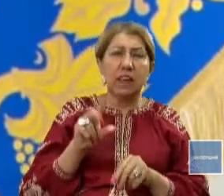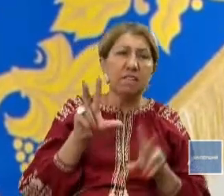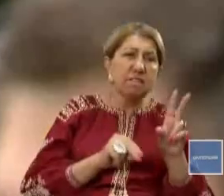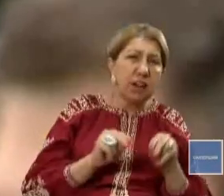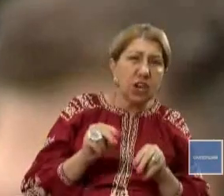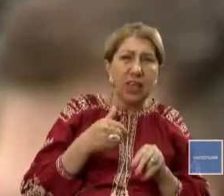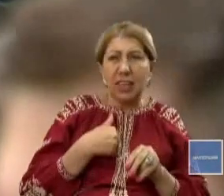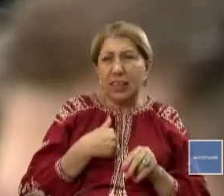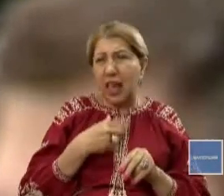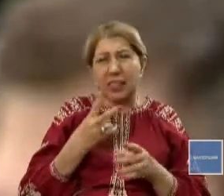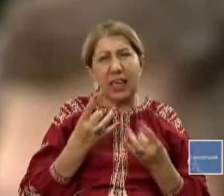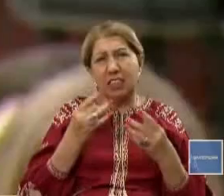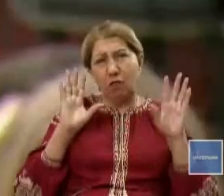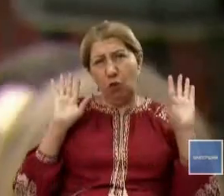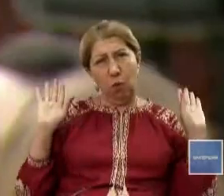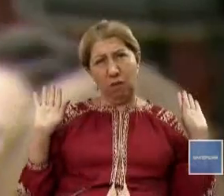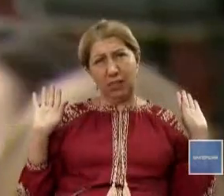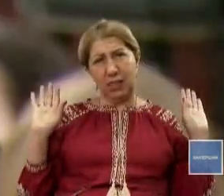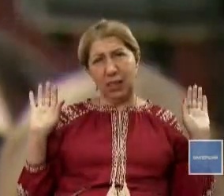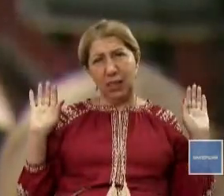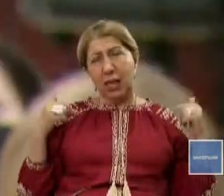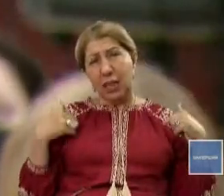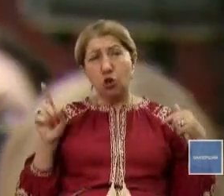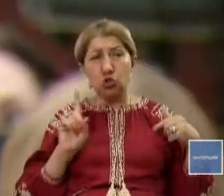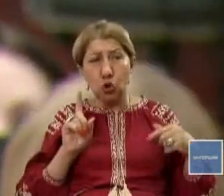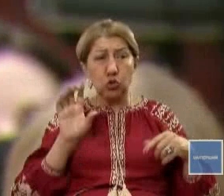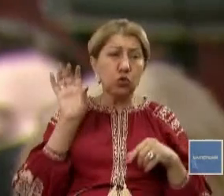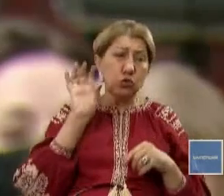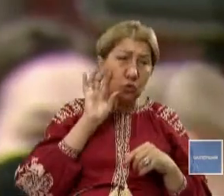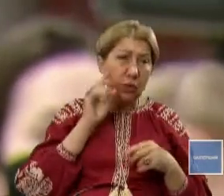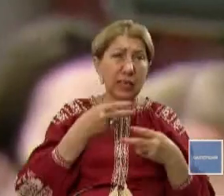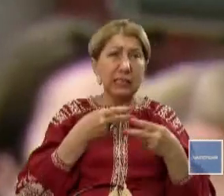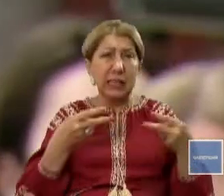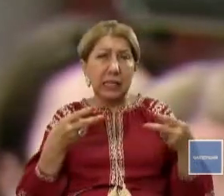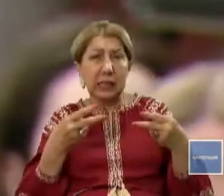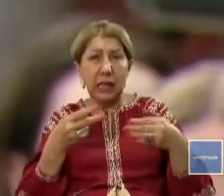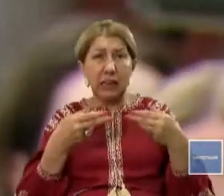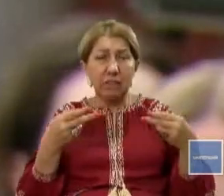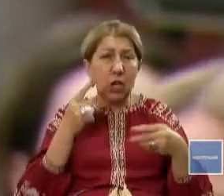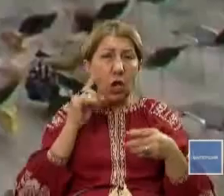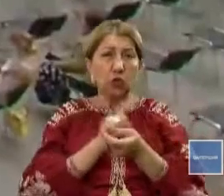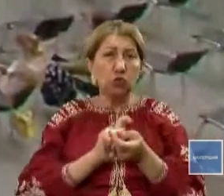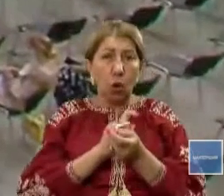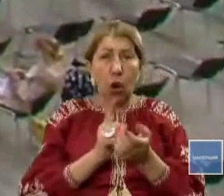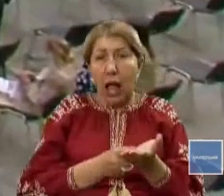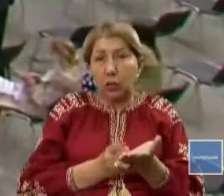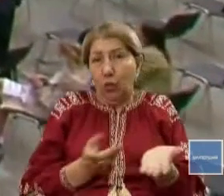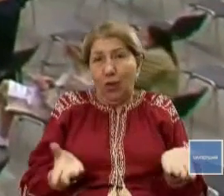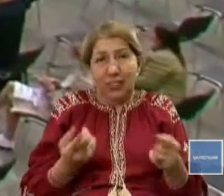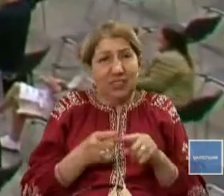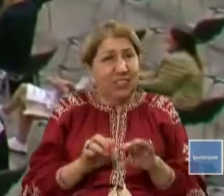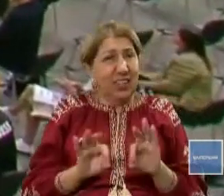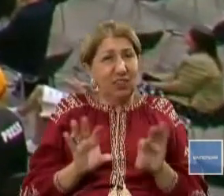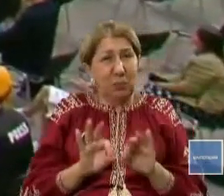не зовсім інформован. Ну, я маю на увазі, я щось чув, це на рівні чутки, а на рівні доказів я цієї